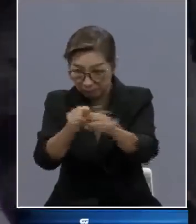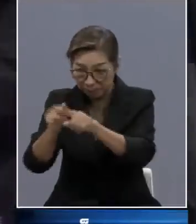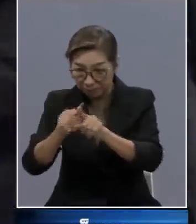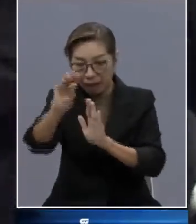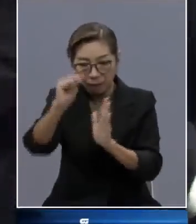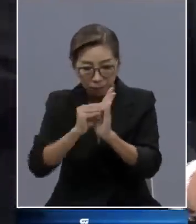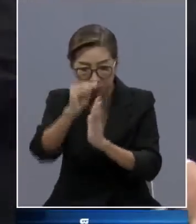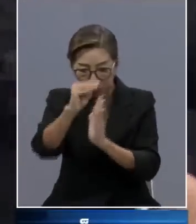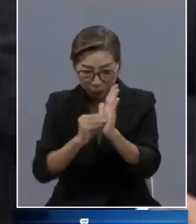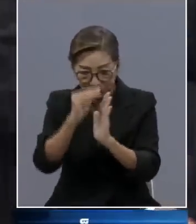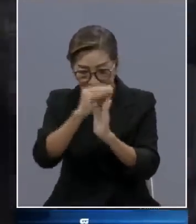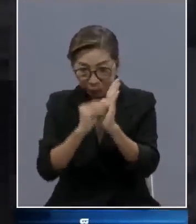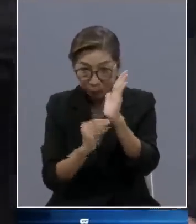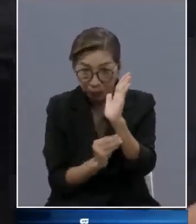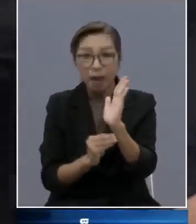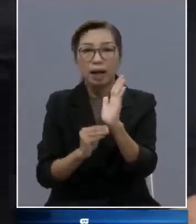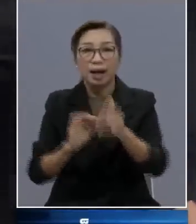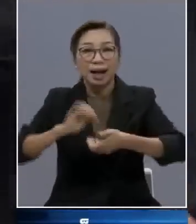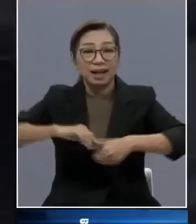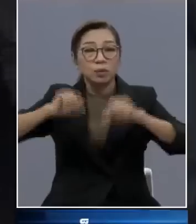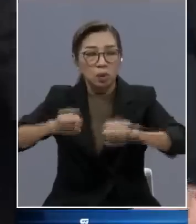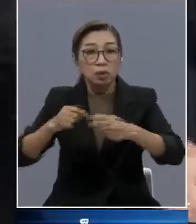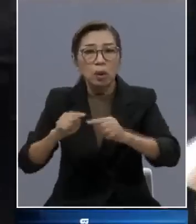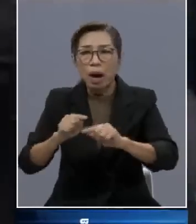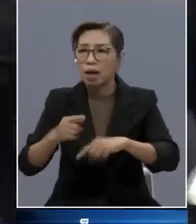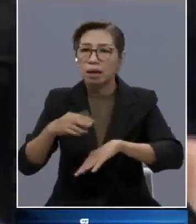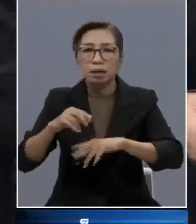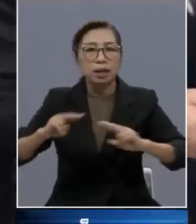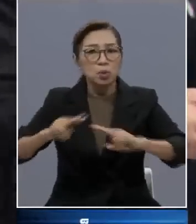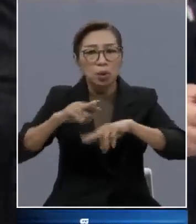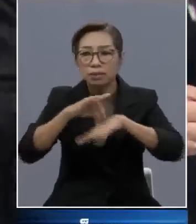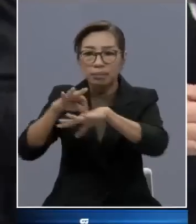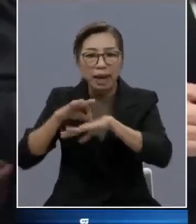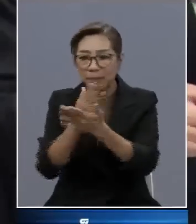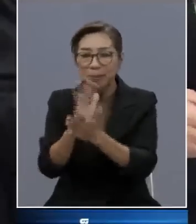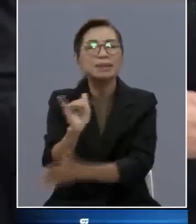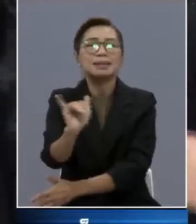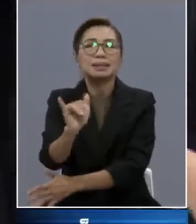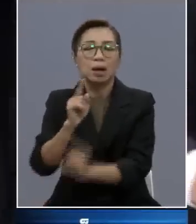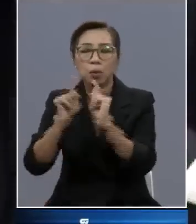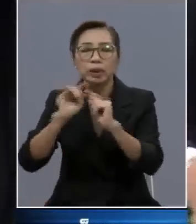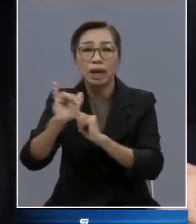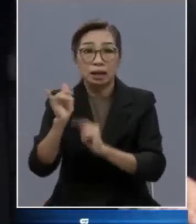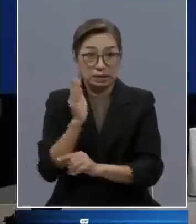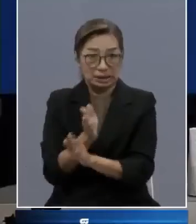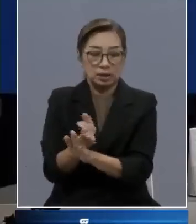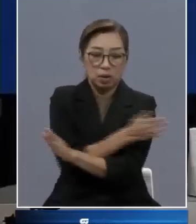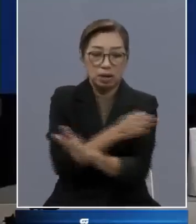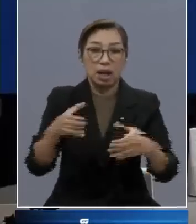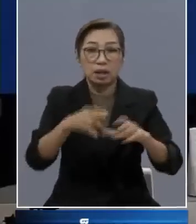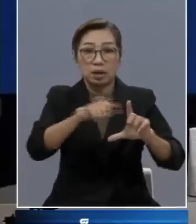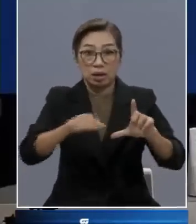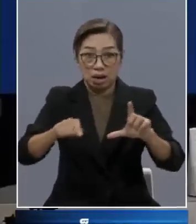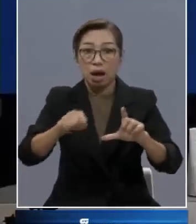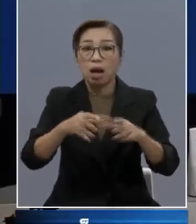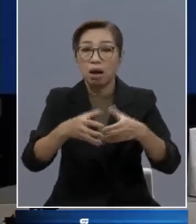เนี่ยนะครับแล้วก็ถ้าย้อนกลับไปก่อนหน้าเนี่ยก้าวไกลเขาก็บอกไปแล้วว่า IMOU หรือว่าเจตนารมณ์ที่เขาจะทำร่วมกัน